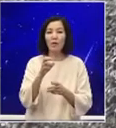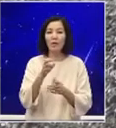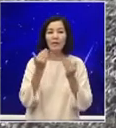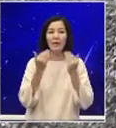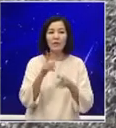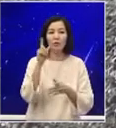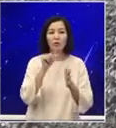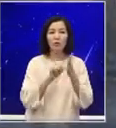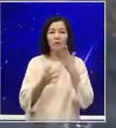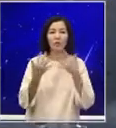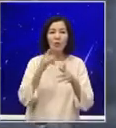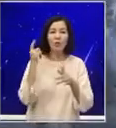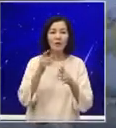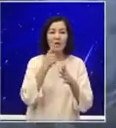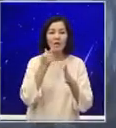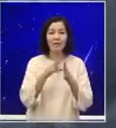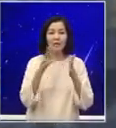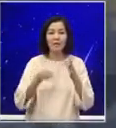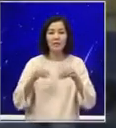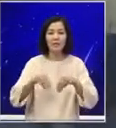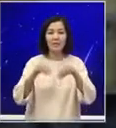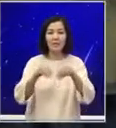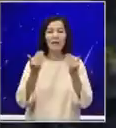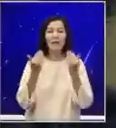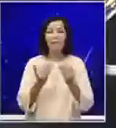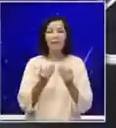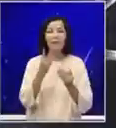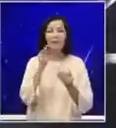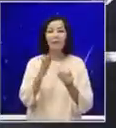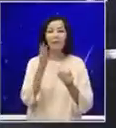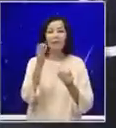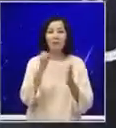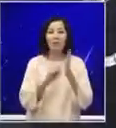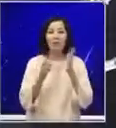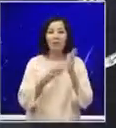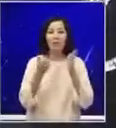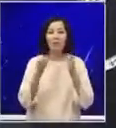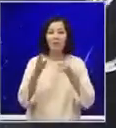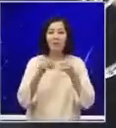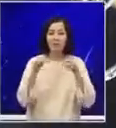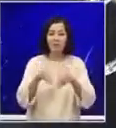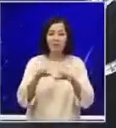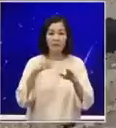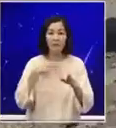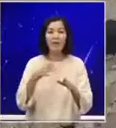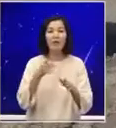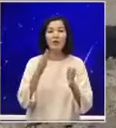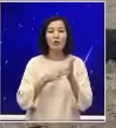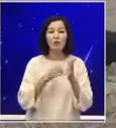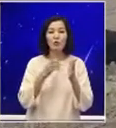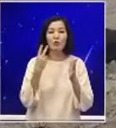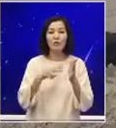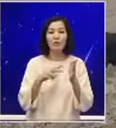бүлек 160 шаруа қожалық қан қызылшасымен айналысады. Бұл аймақта 2467 гектар тәтті түбір себілсе, оның